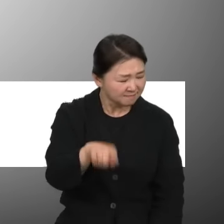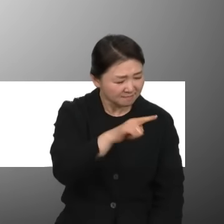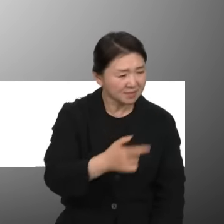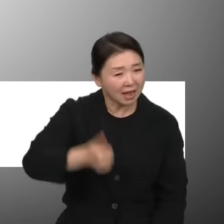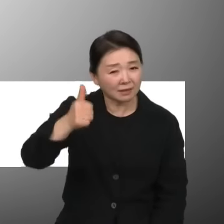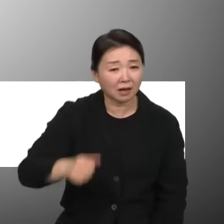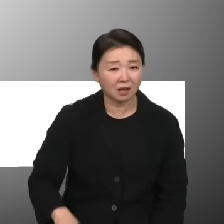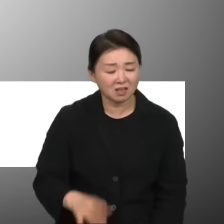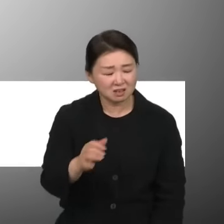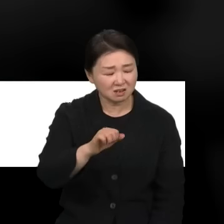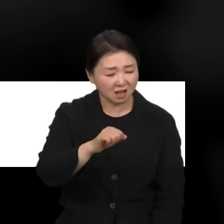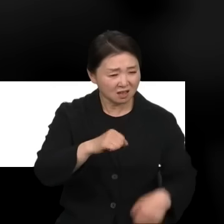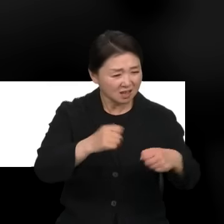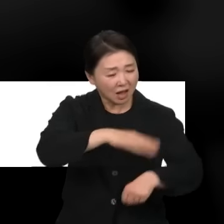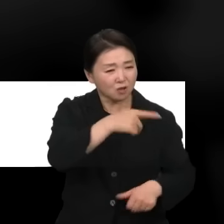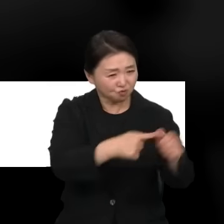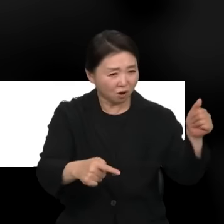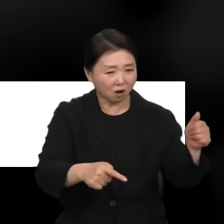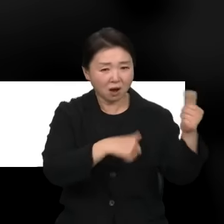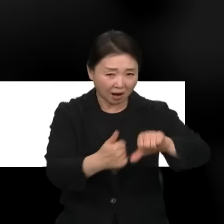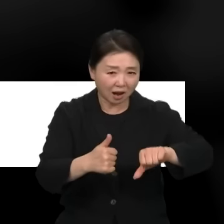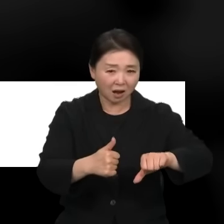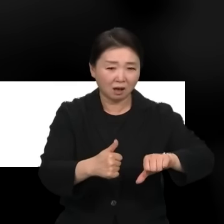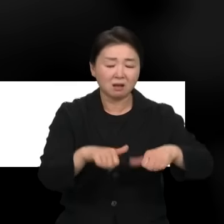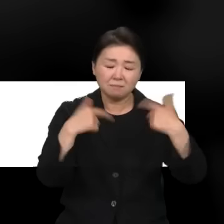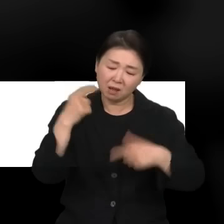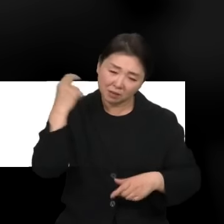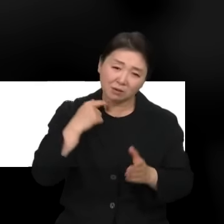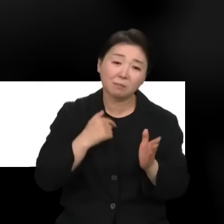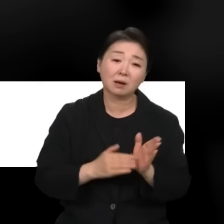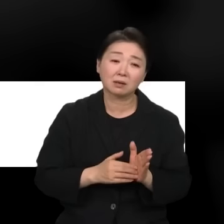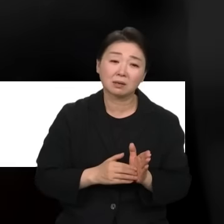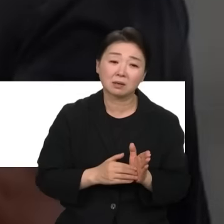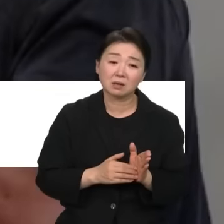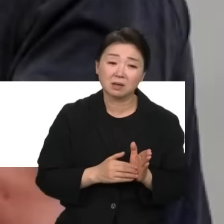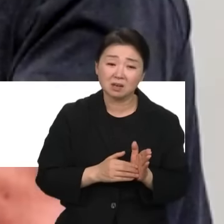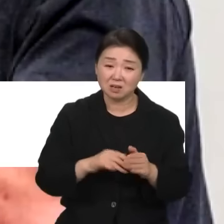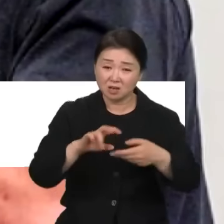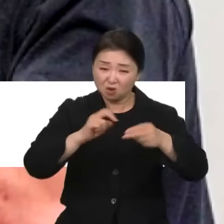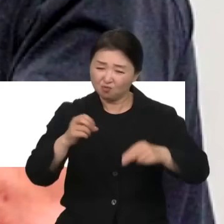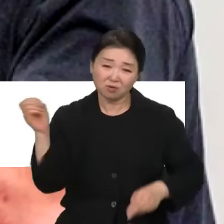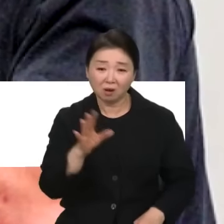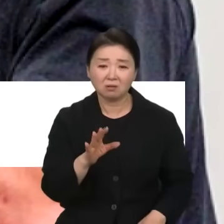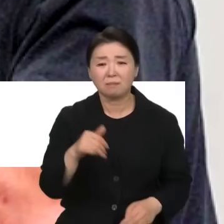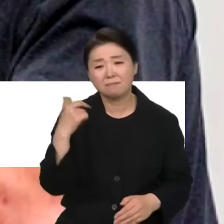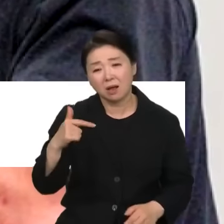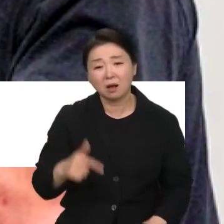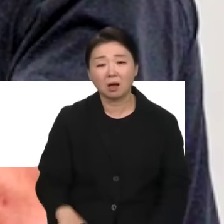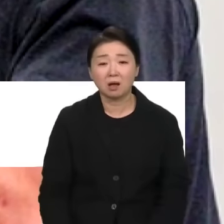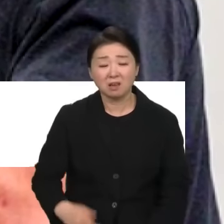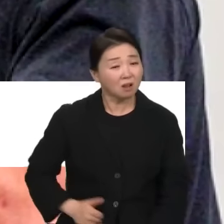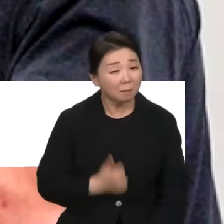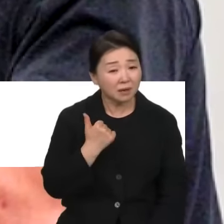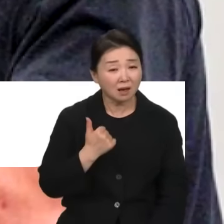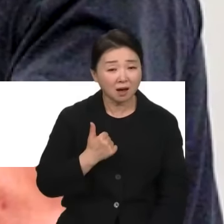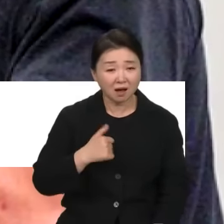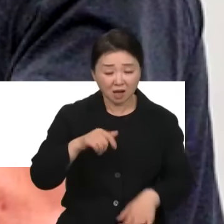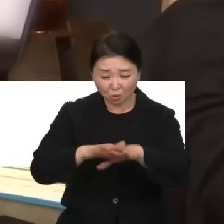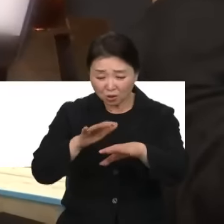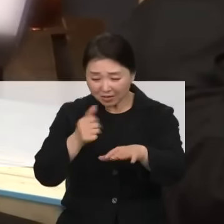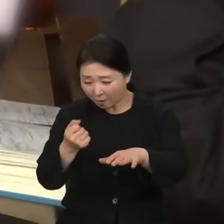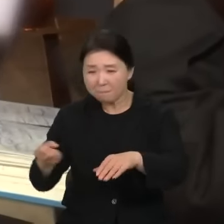그냥 기어나가라. 그냥 죽어라. 이런 얘기도 맨날 들었죠. 줄 던지는 건 다반사고. 뭐 열받으면 자기 손에 있는 거에